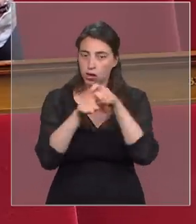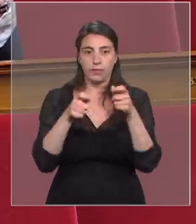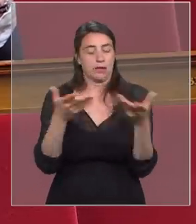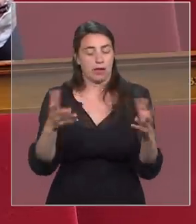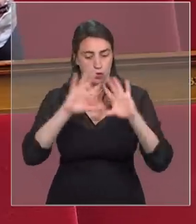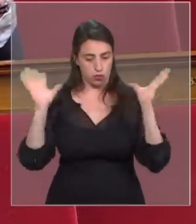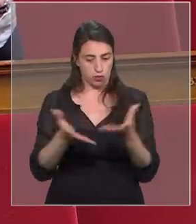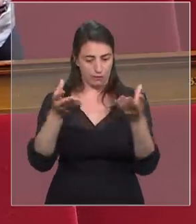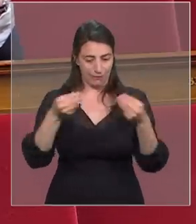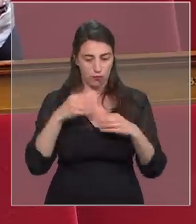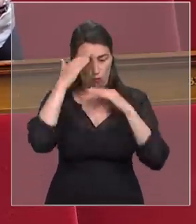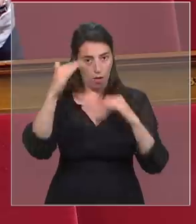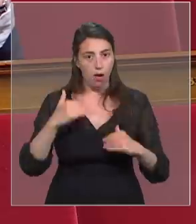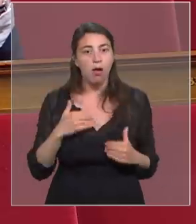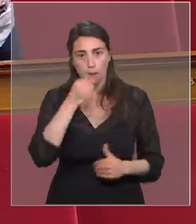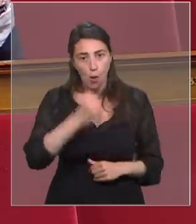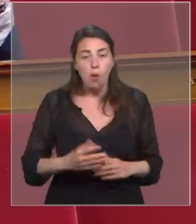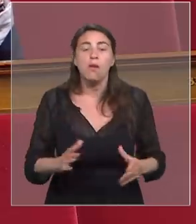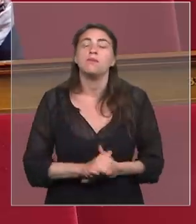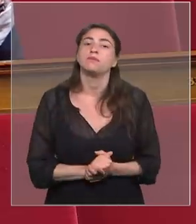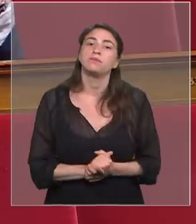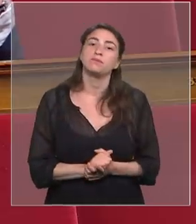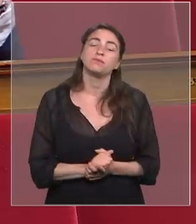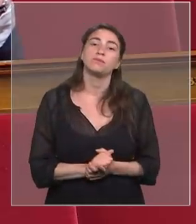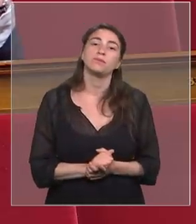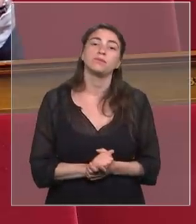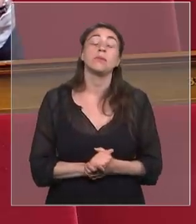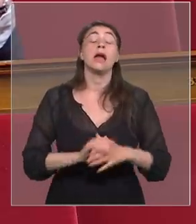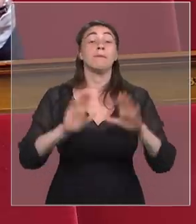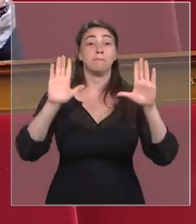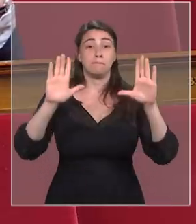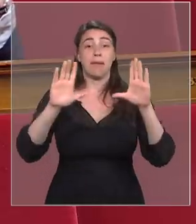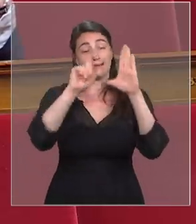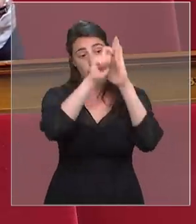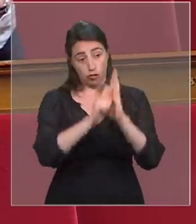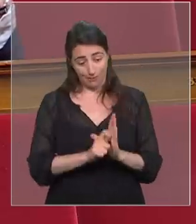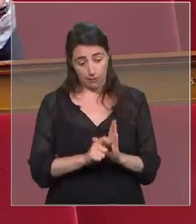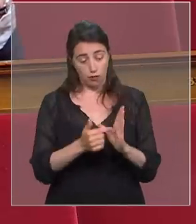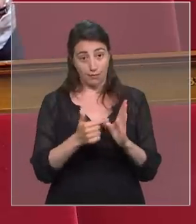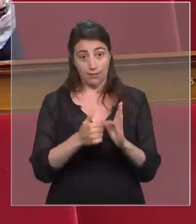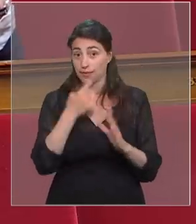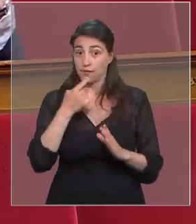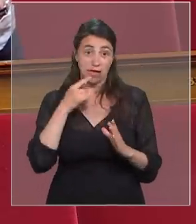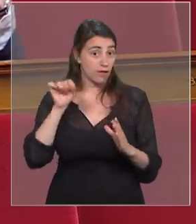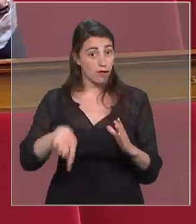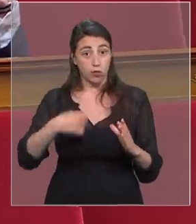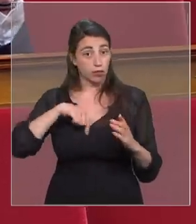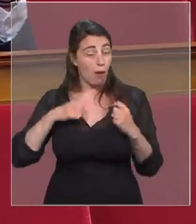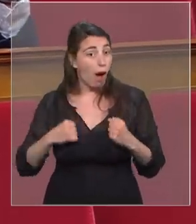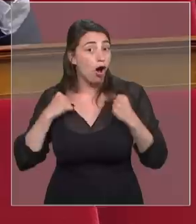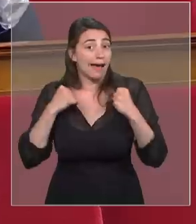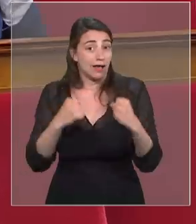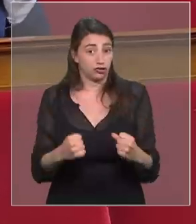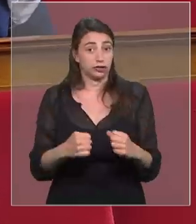finances publiques que nous nous sommes fixés. Mais cette notation nous engage. Elle nous engage car oui, nous